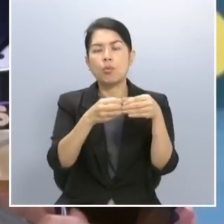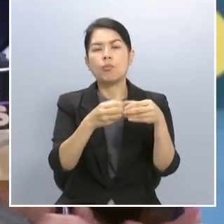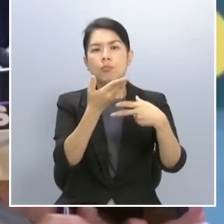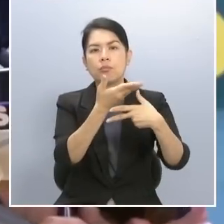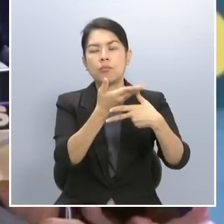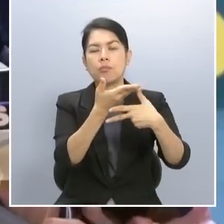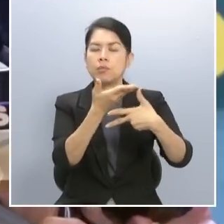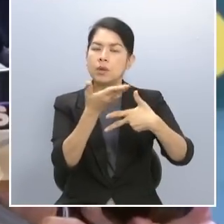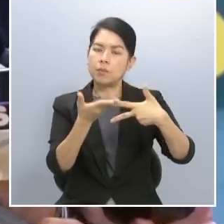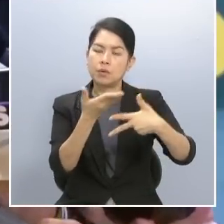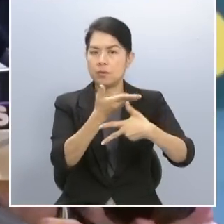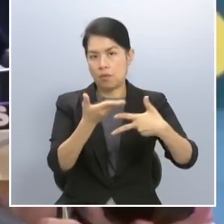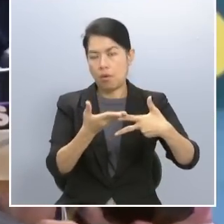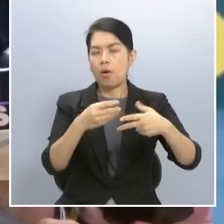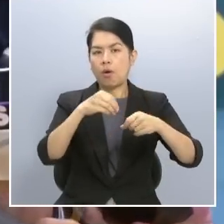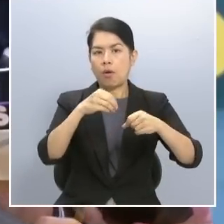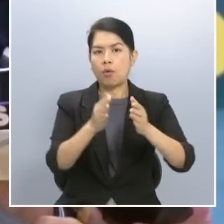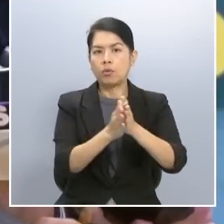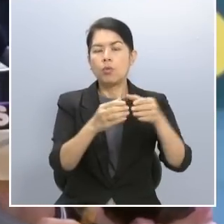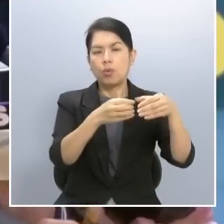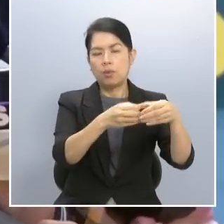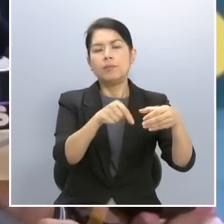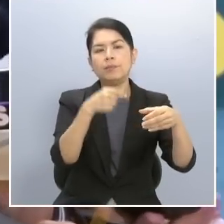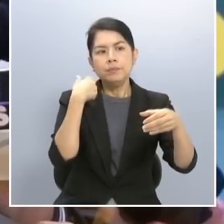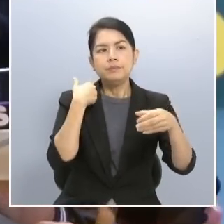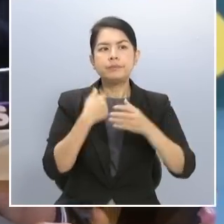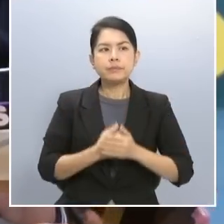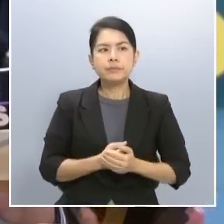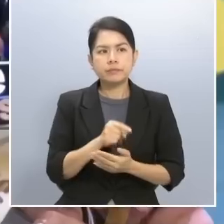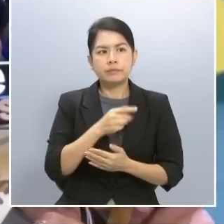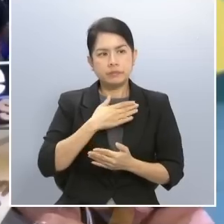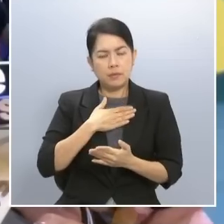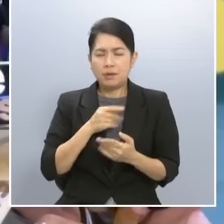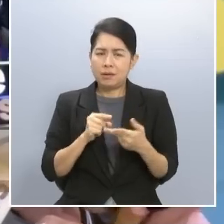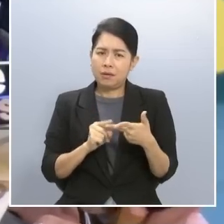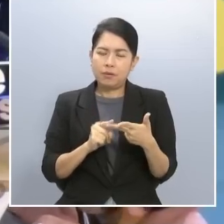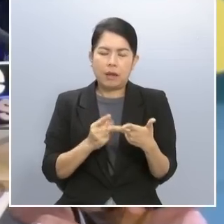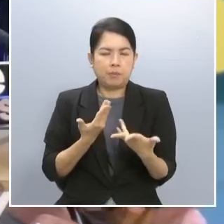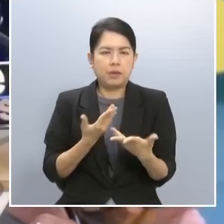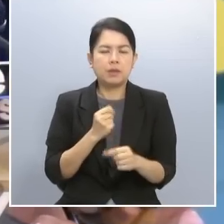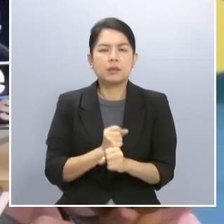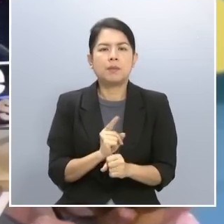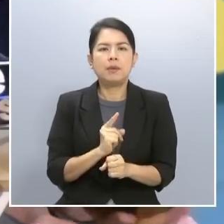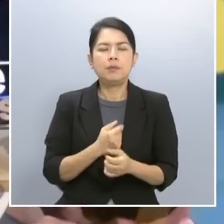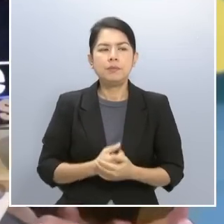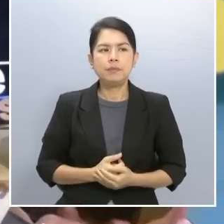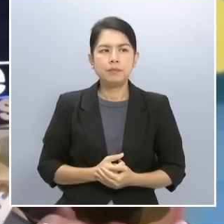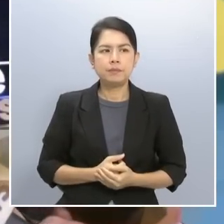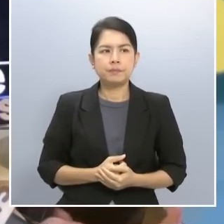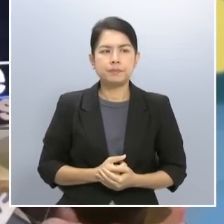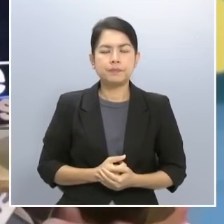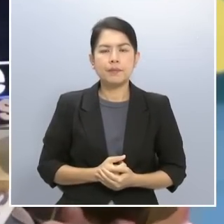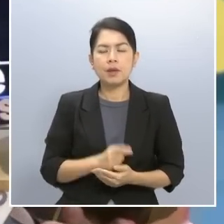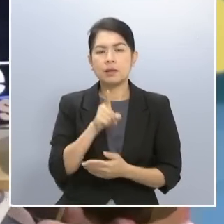มันก็ไม่2พรรคบวกกันก็เกินครึ่งแล้วเราจะไปทำอะไร เหมือนว่ามีสมาชิกผู้ที่สภาบางคนเ